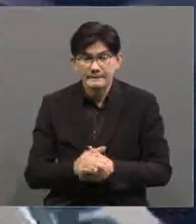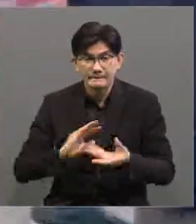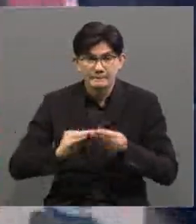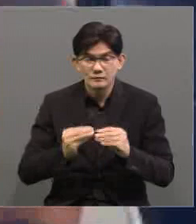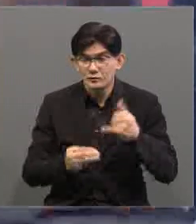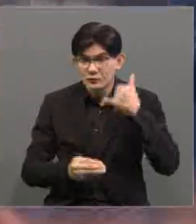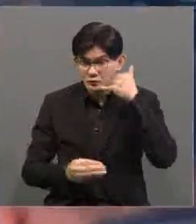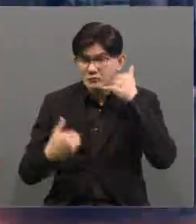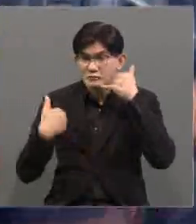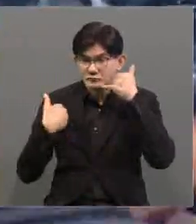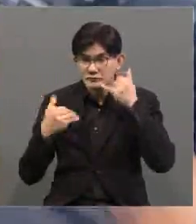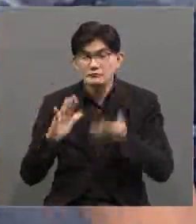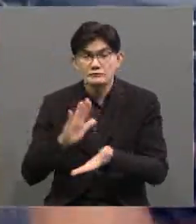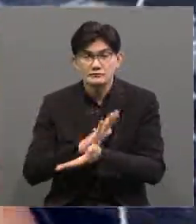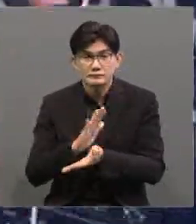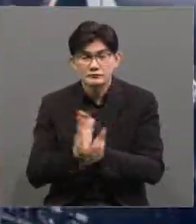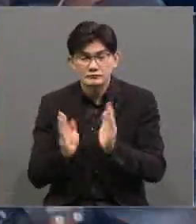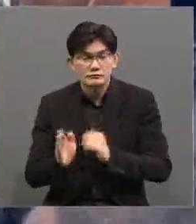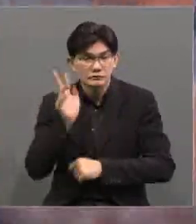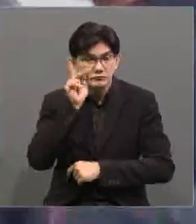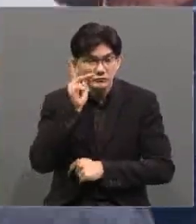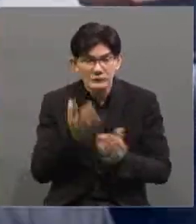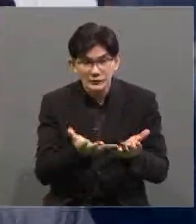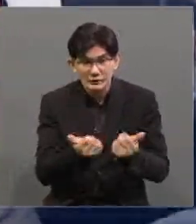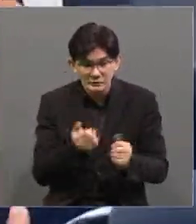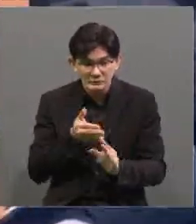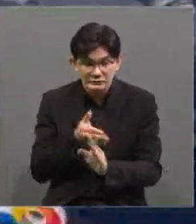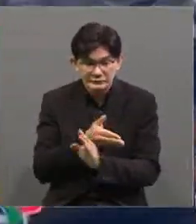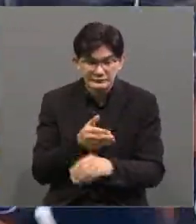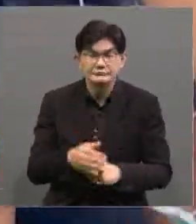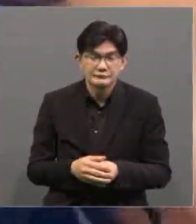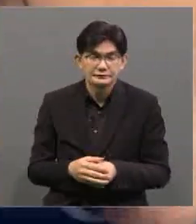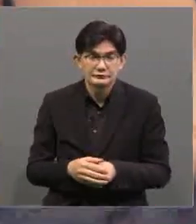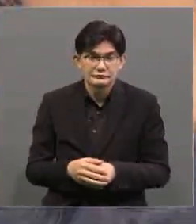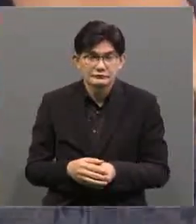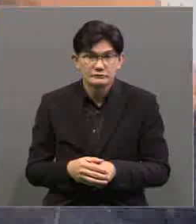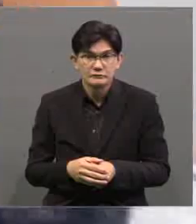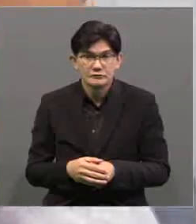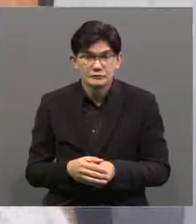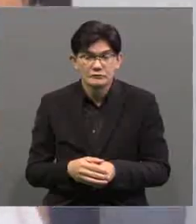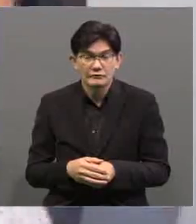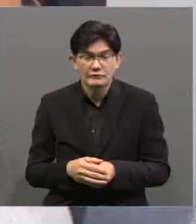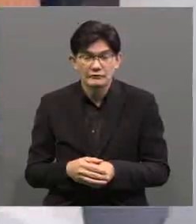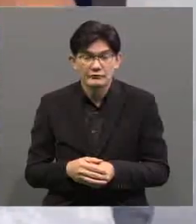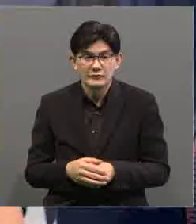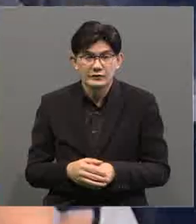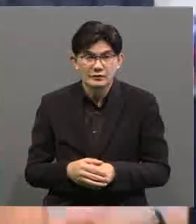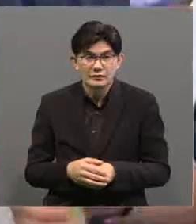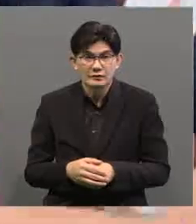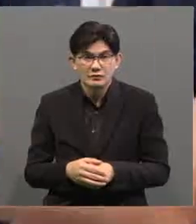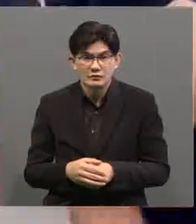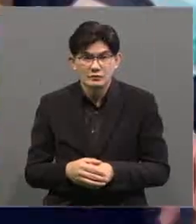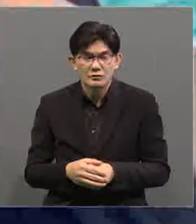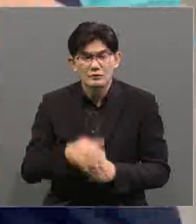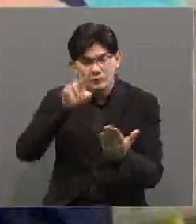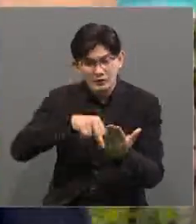อร์โทรศัพท์มาอันนี้เป็นเอกสารที่ผู้สื่อข่าวได้รับมาเมื่อสักครู่นี้จากทางกำนันนะคะ แต่ว่าก่อนหน้านี้ที่เมื่อสักครู่คุณกองแก้วเพิ่งจ